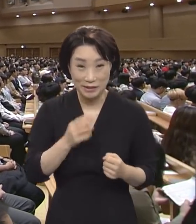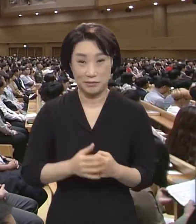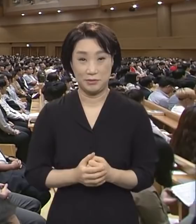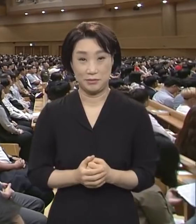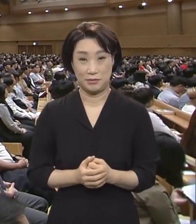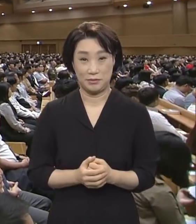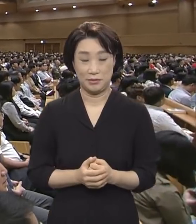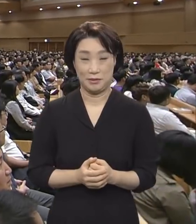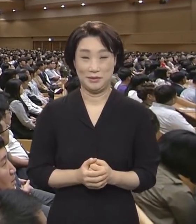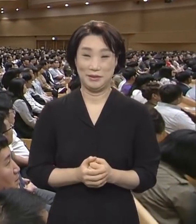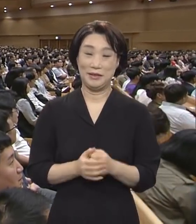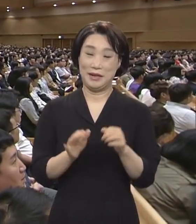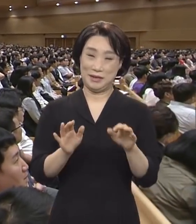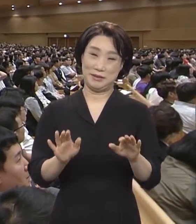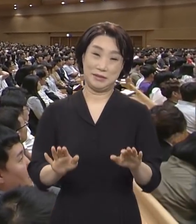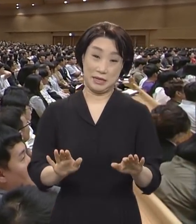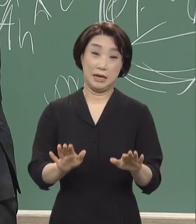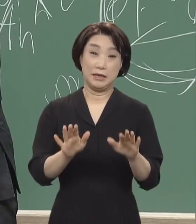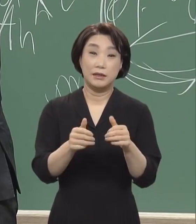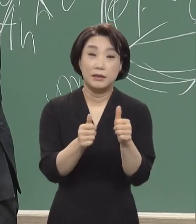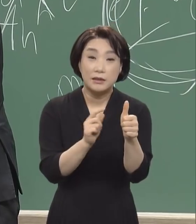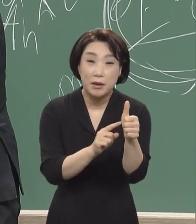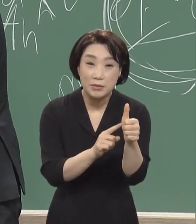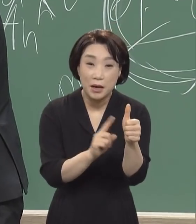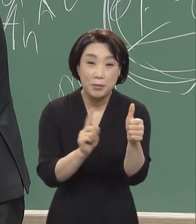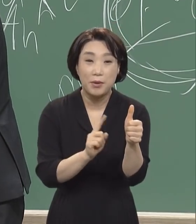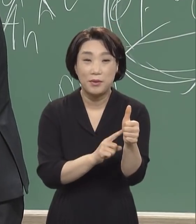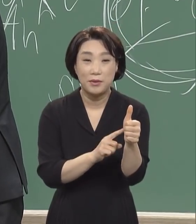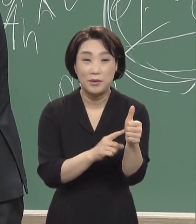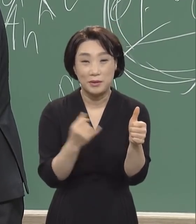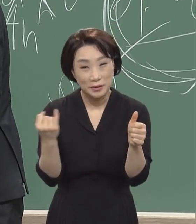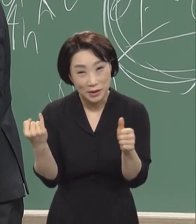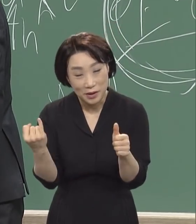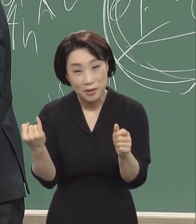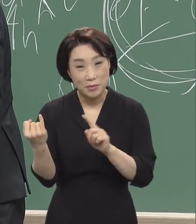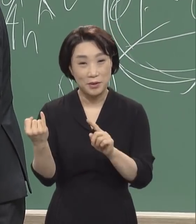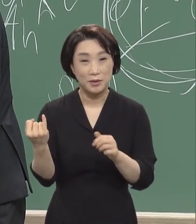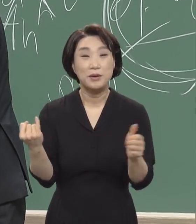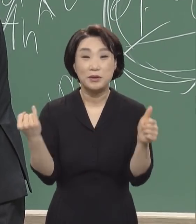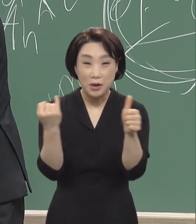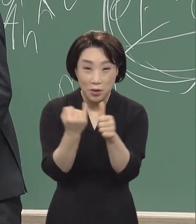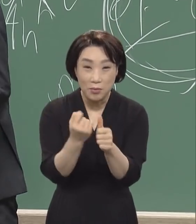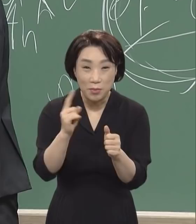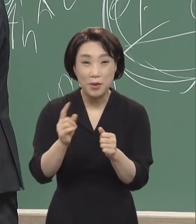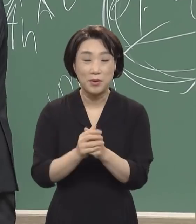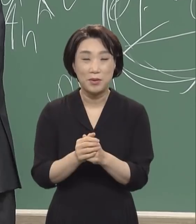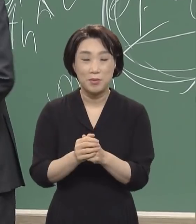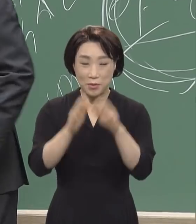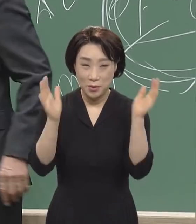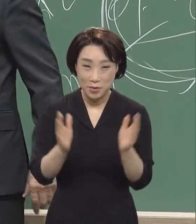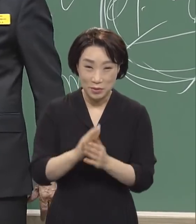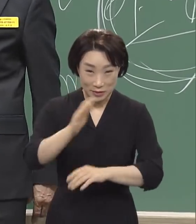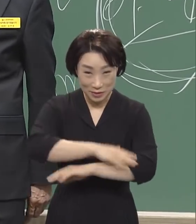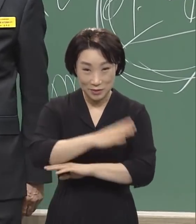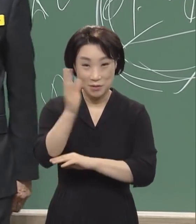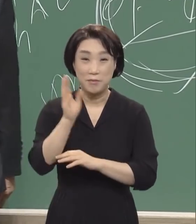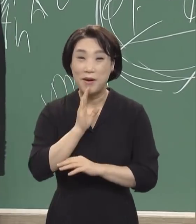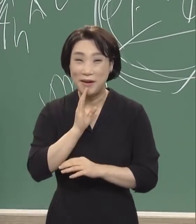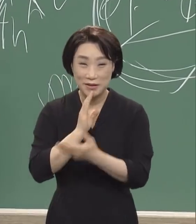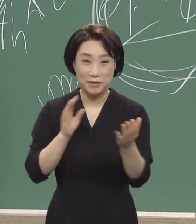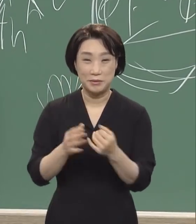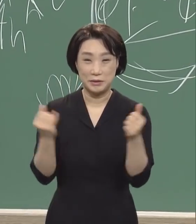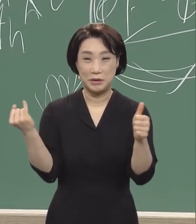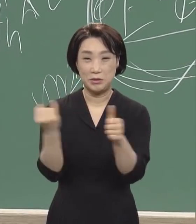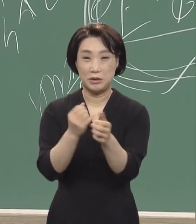하시니. 자, 남자는 어디서 생기고 여자는 어디서 생기고 결혼은 어떻게 하게 됐대요. 그냥 우리 결혼하려면